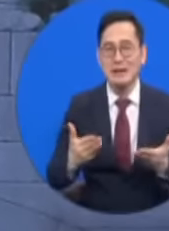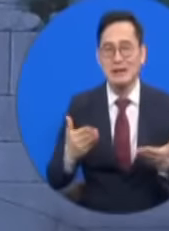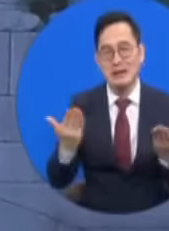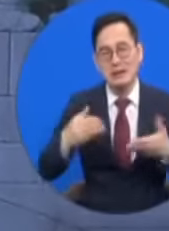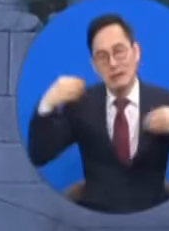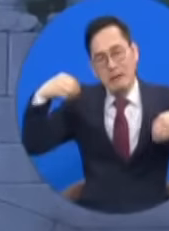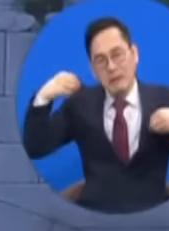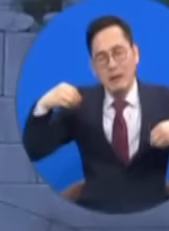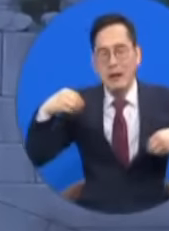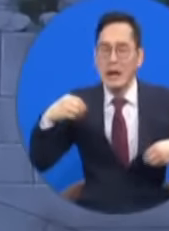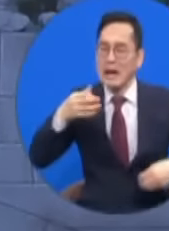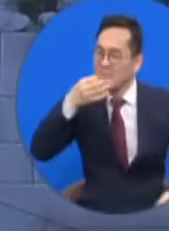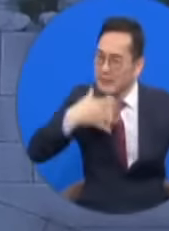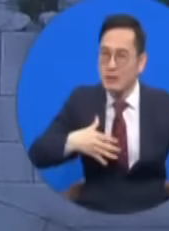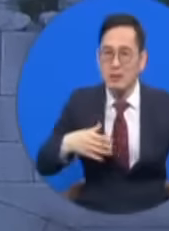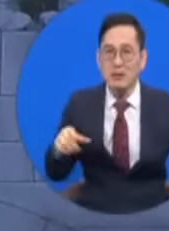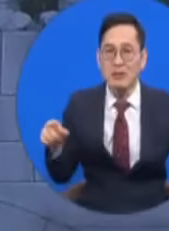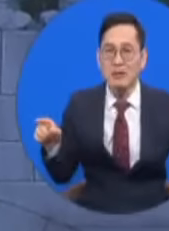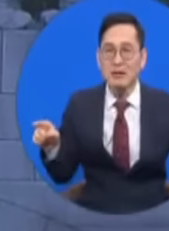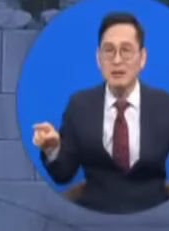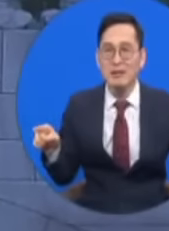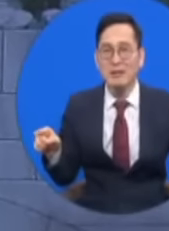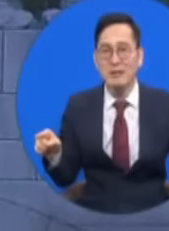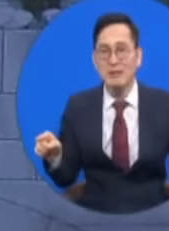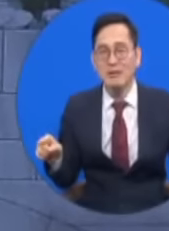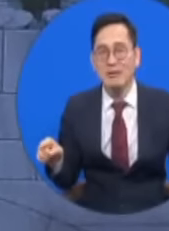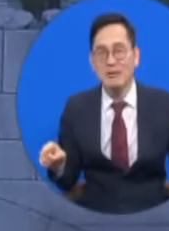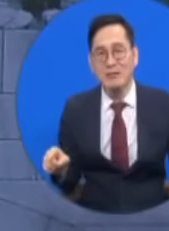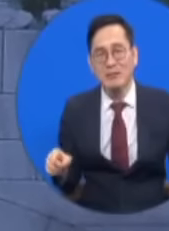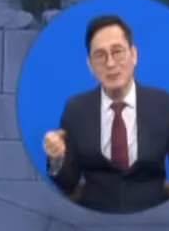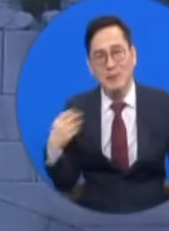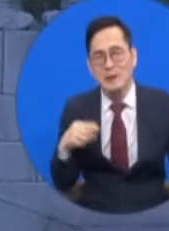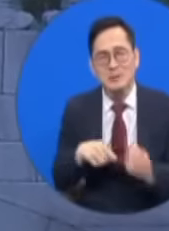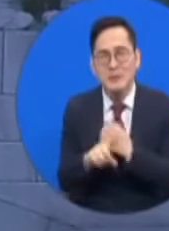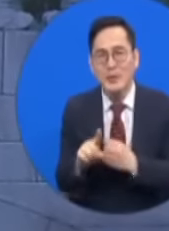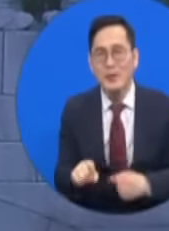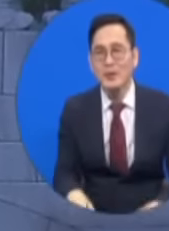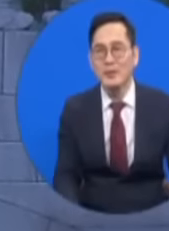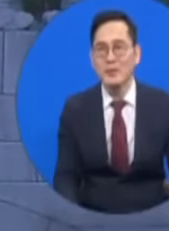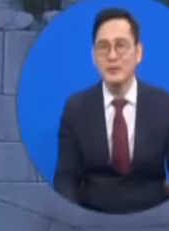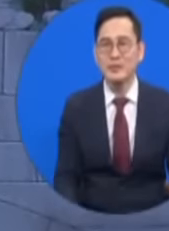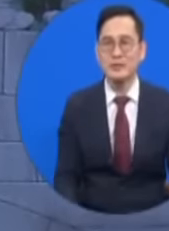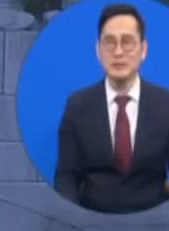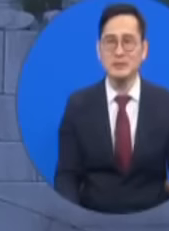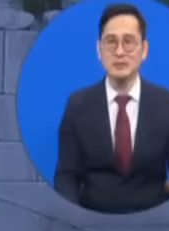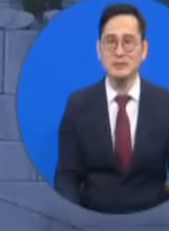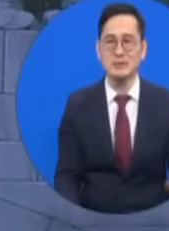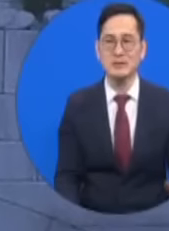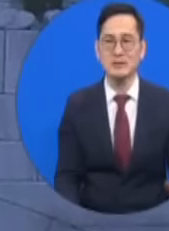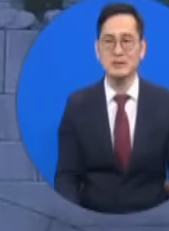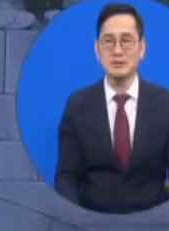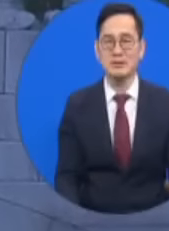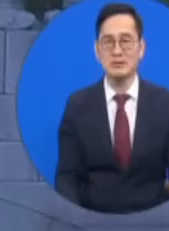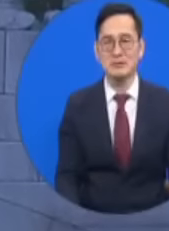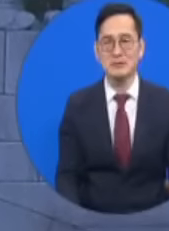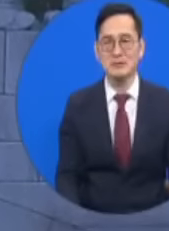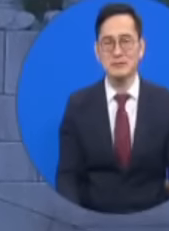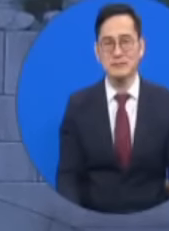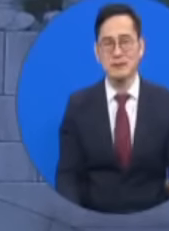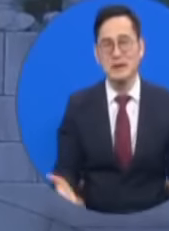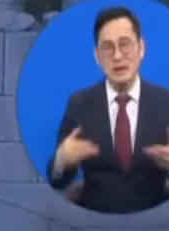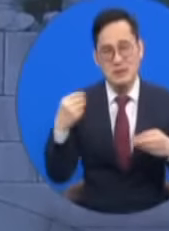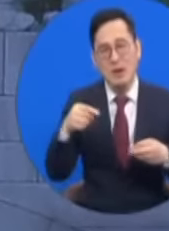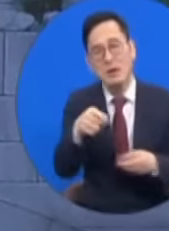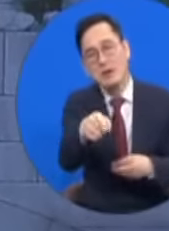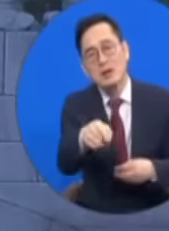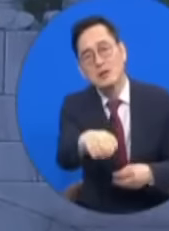그 앞에 뭔가를 달라라고 보좌관한테 하는데 보좌관에게 농담 삼아서 아유 무슨 보좌관 일하는 척 했네라고 한 겁니까?